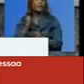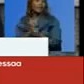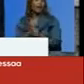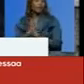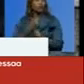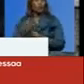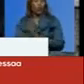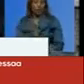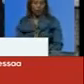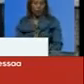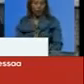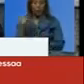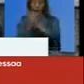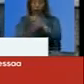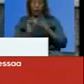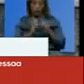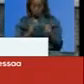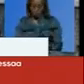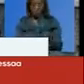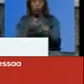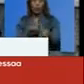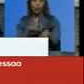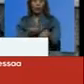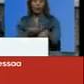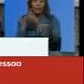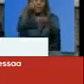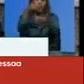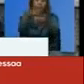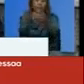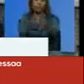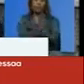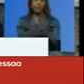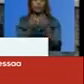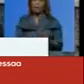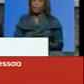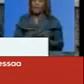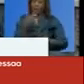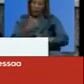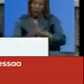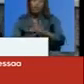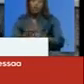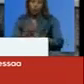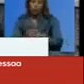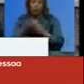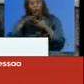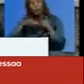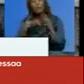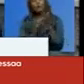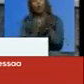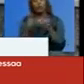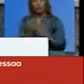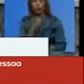ይሆናል ሀገራችን በአሁኑ ወቅት ለደረሰችበት ምዕራፍ በርካታ ትውልዶች መስዋዕት